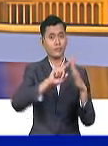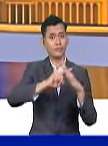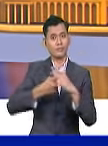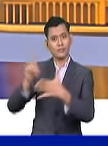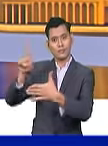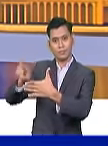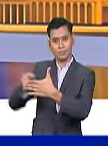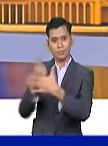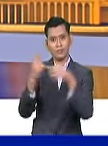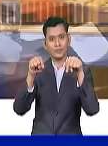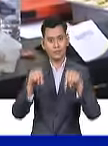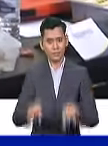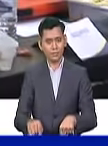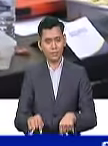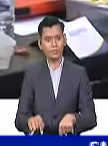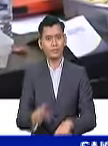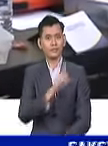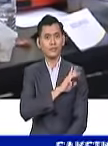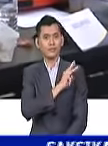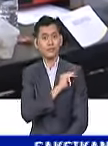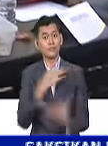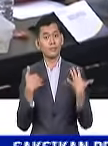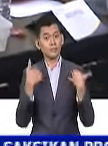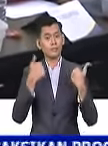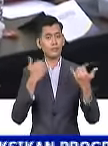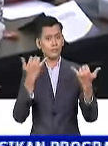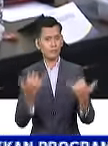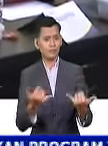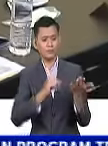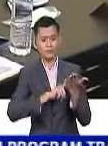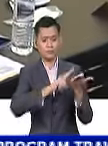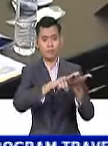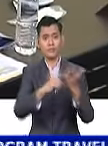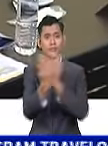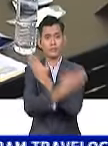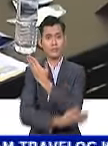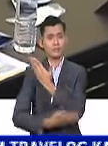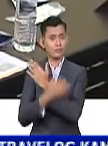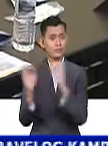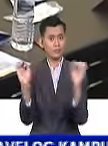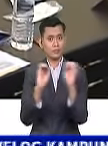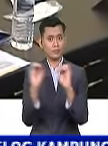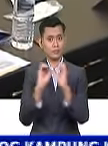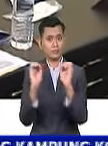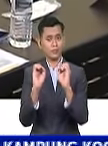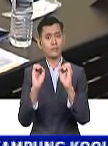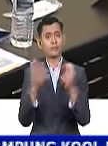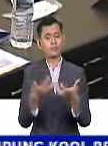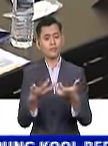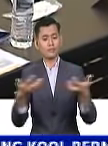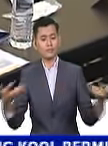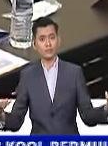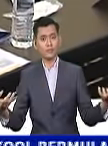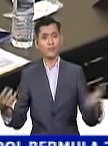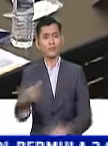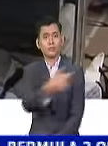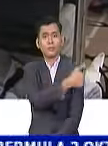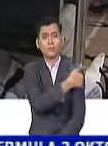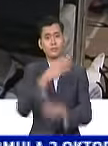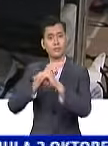ini. KKM juga sedang berunding dengan negara-negara terlibat supaya tiada isu diskriminasi vaksin.